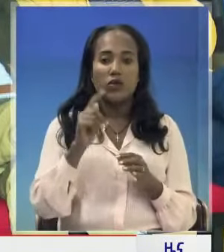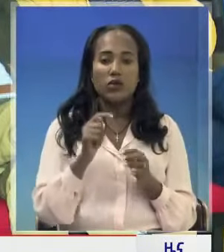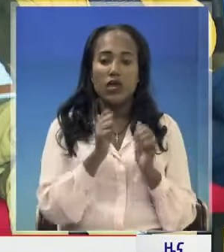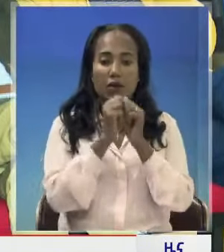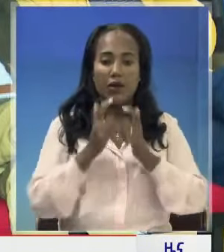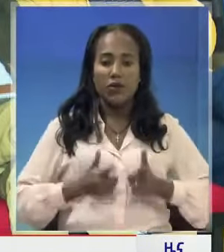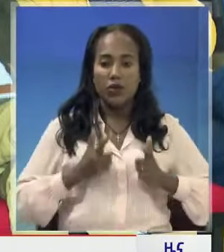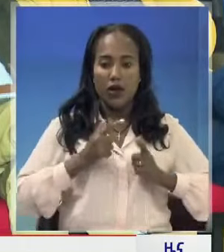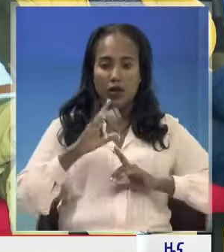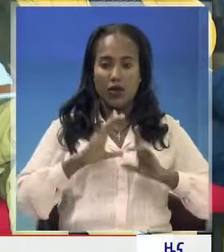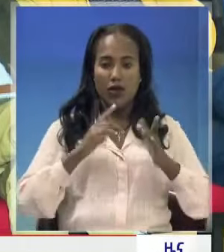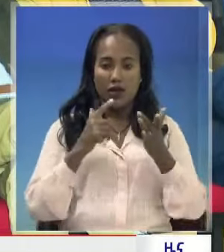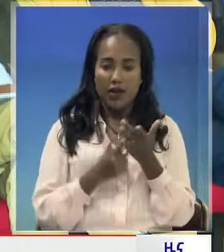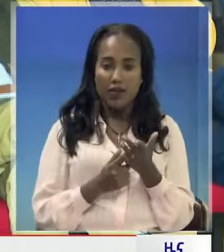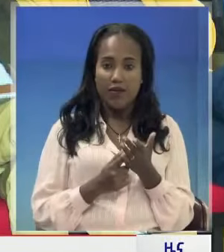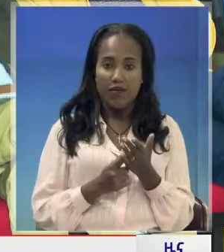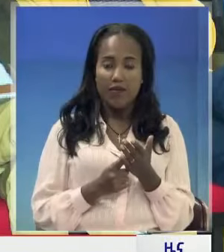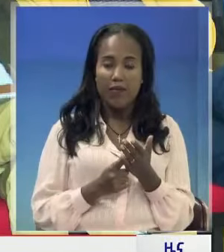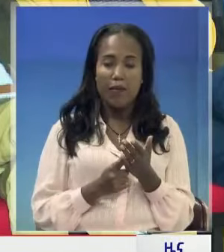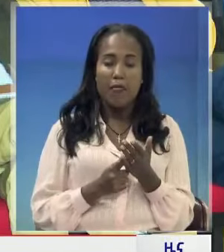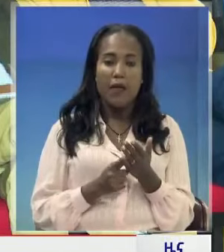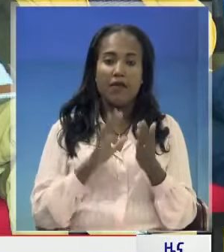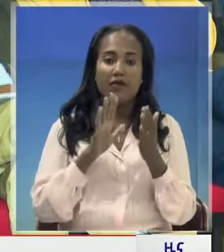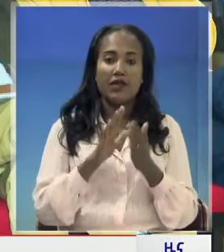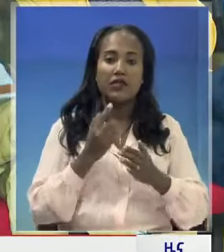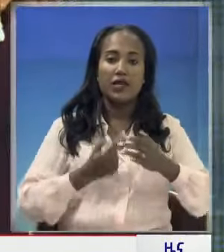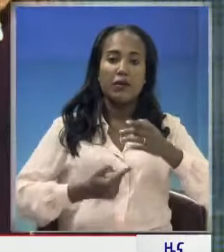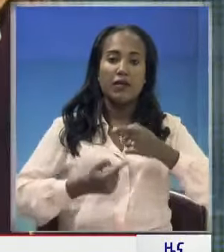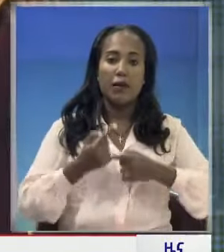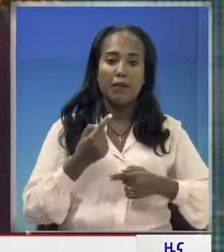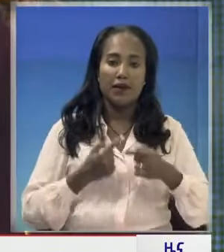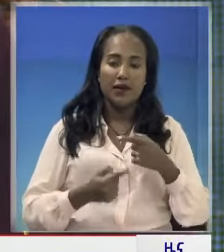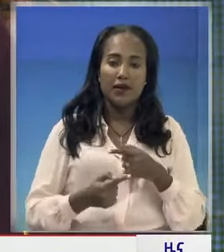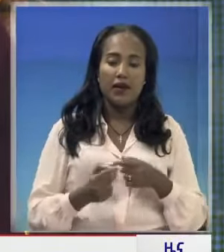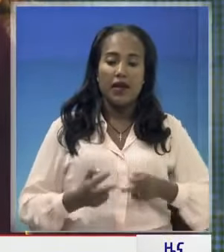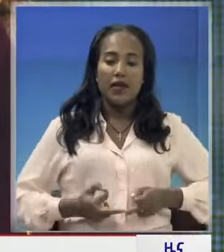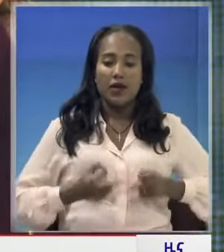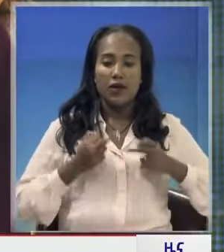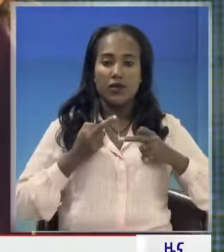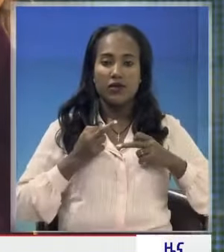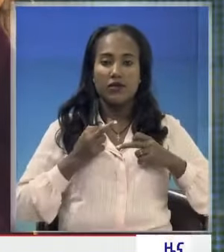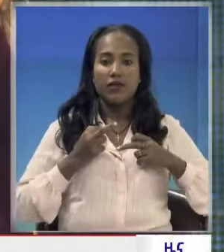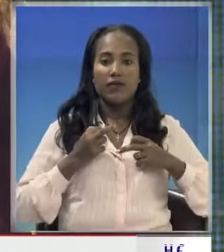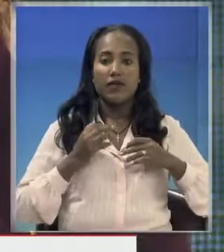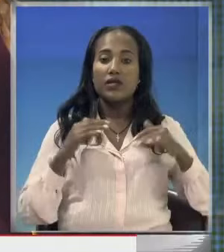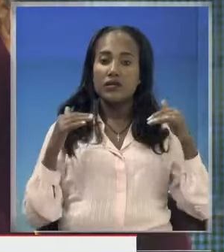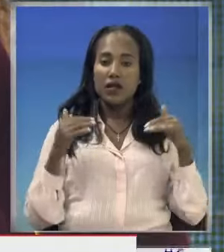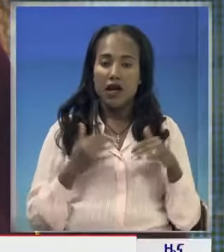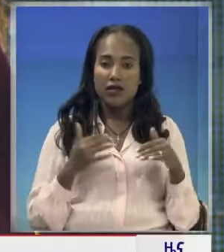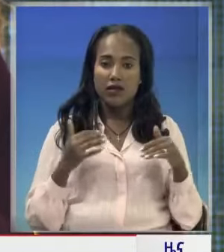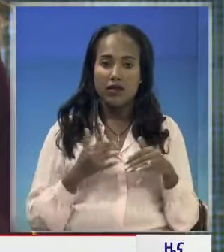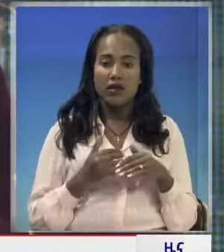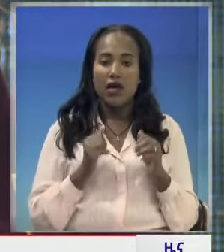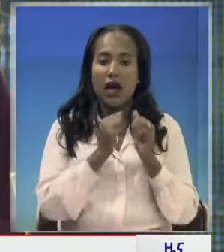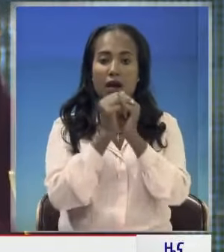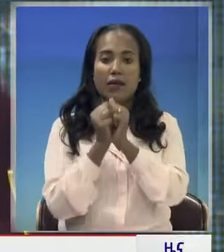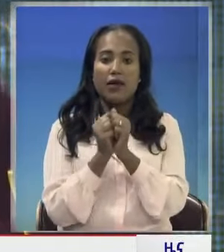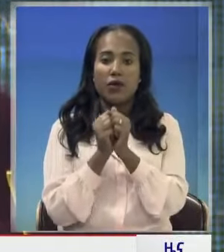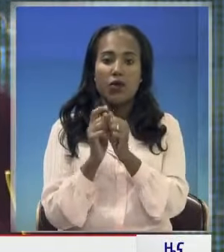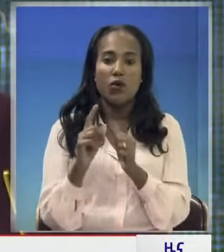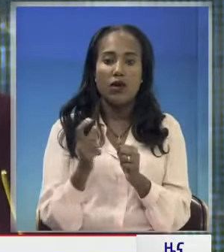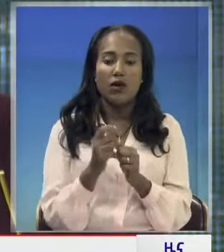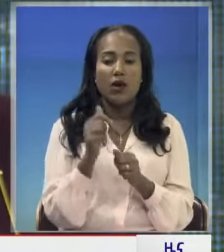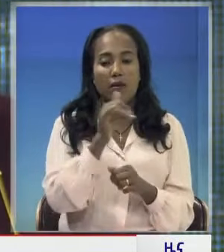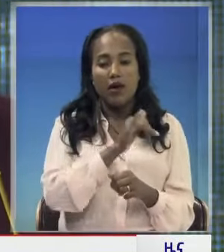አብረን እንድንኖር ይህንን በፊታችን የተደቀነብንን የህልውና ስጋት አብረን